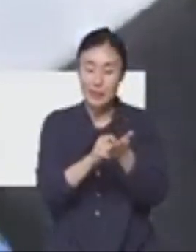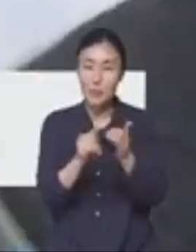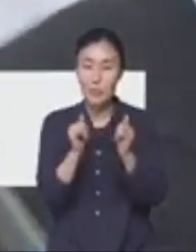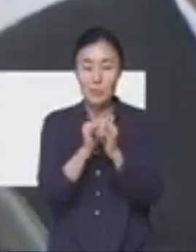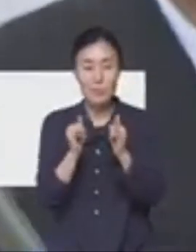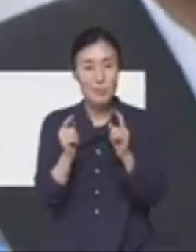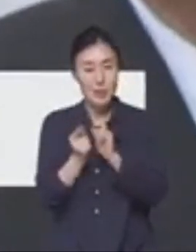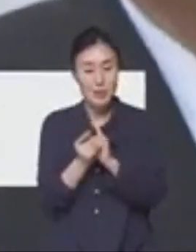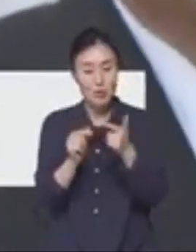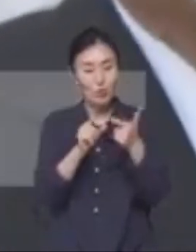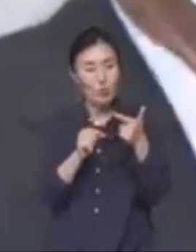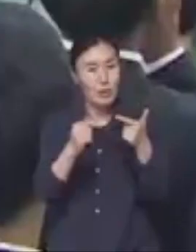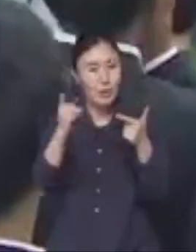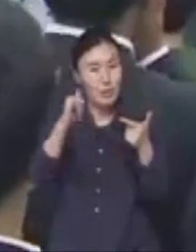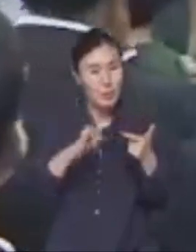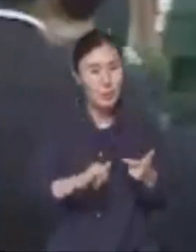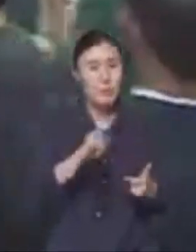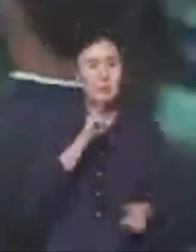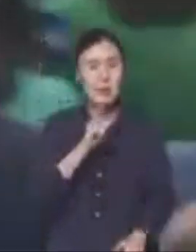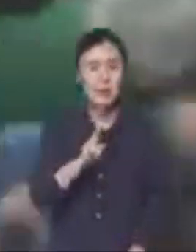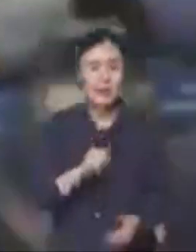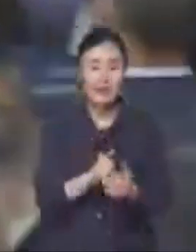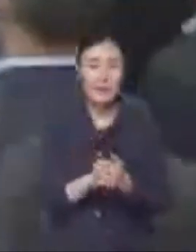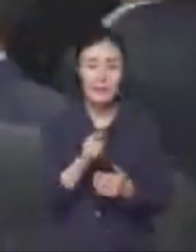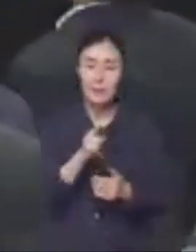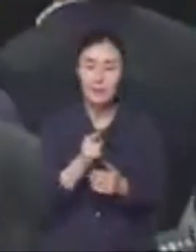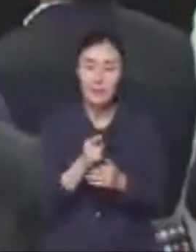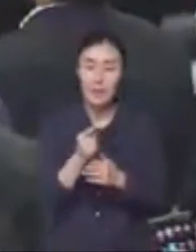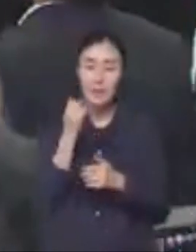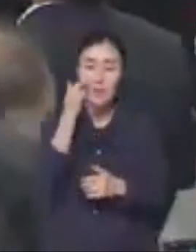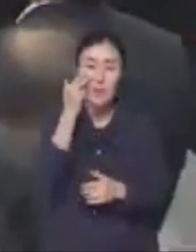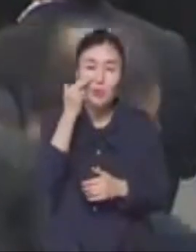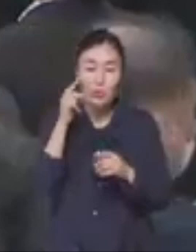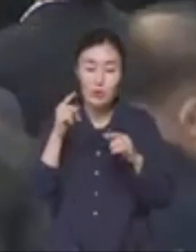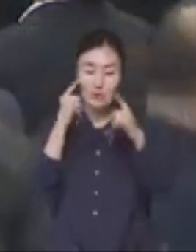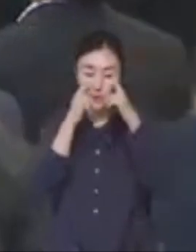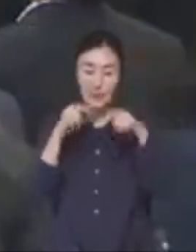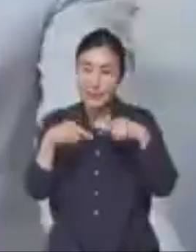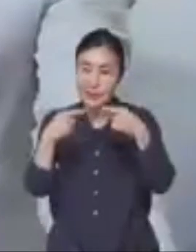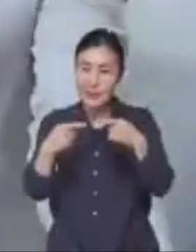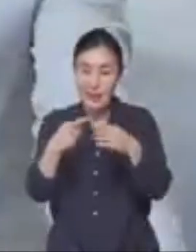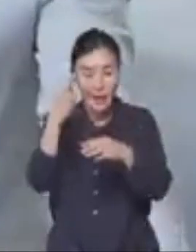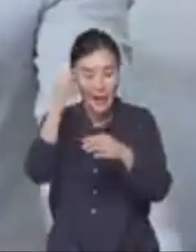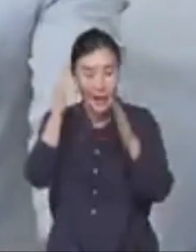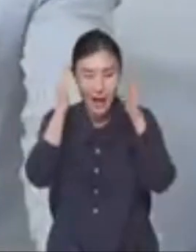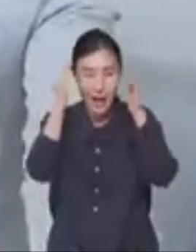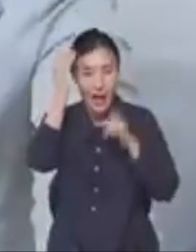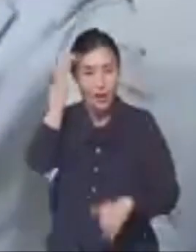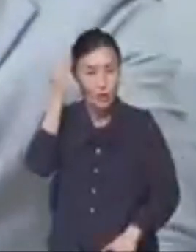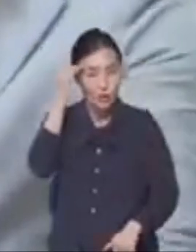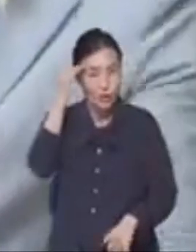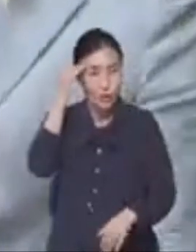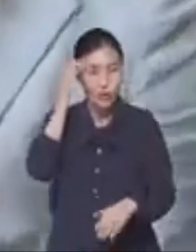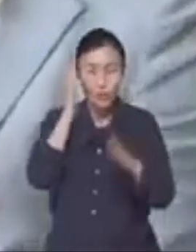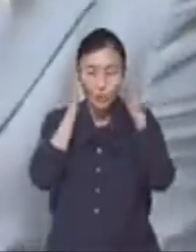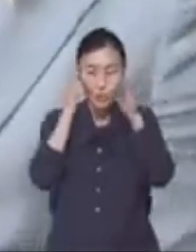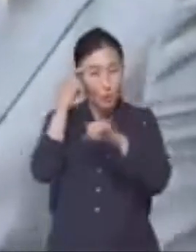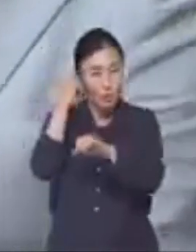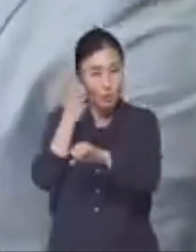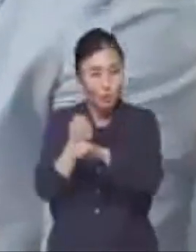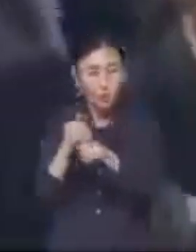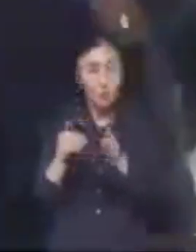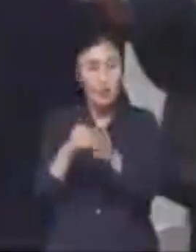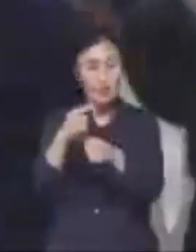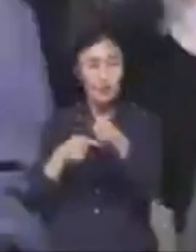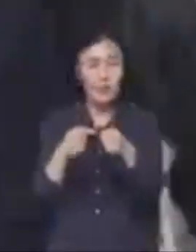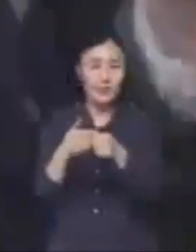귀국하겠다고 밝혔습니다 6월은 이전 대표가 조지우 워싱턴대 한국항연구소에서 연수를 한지 1년이 되는 시점으로